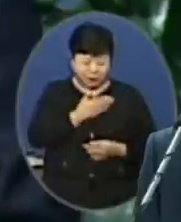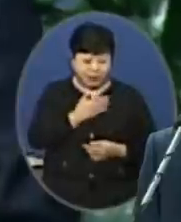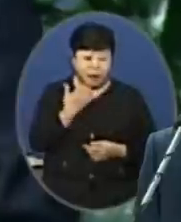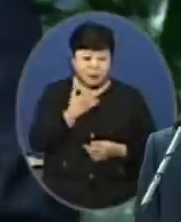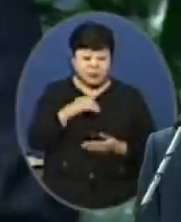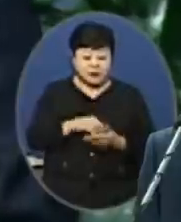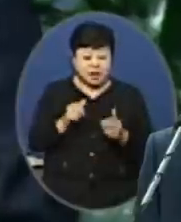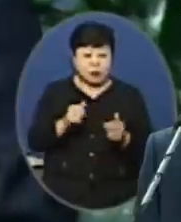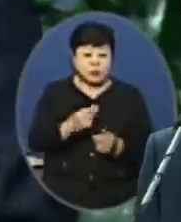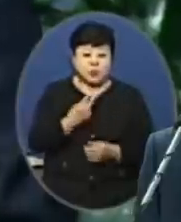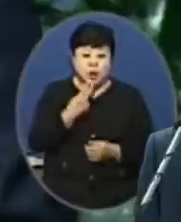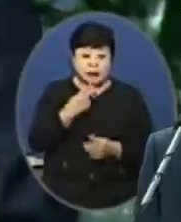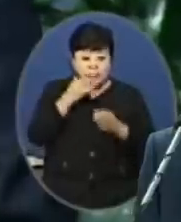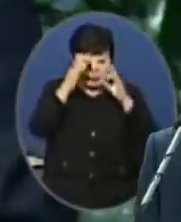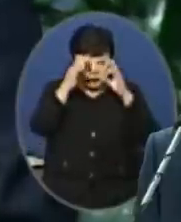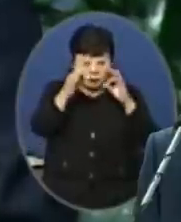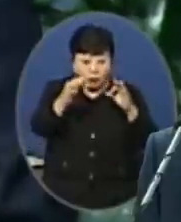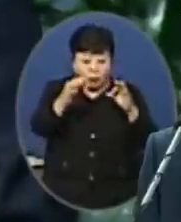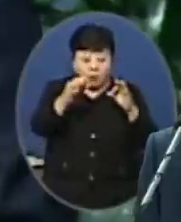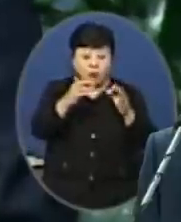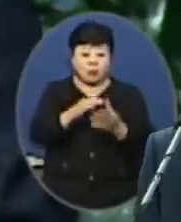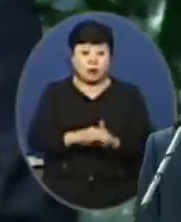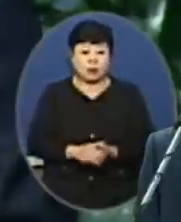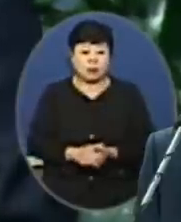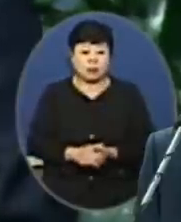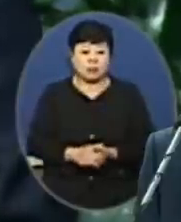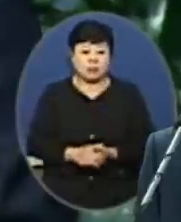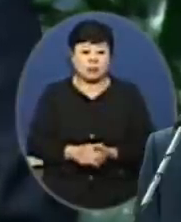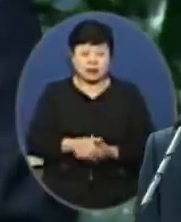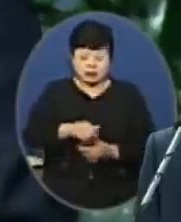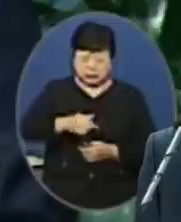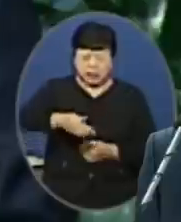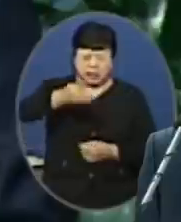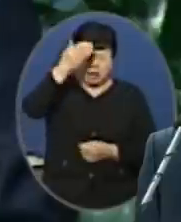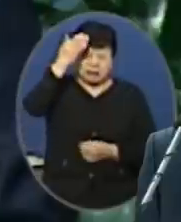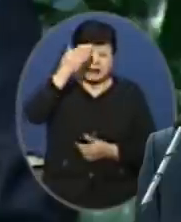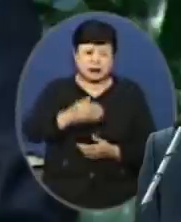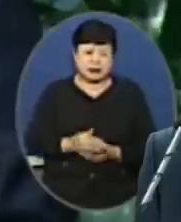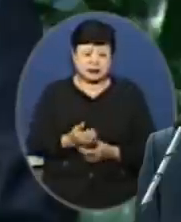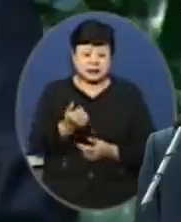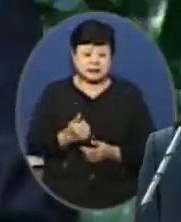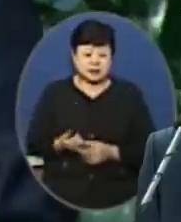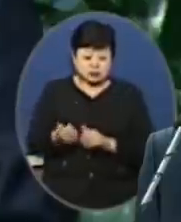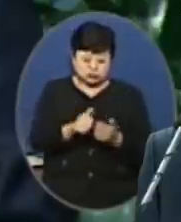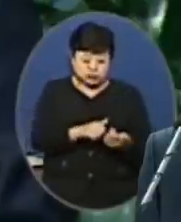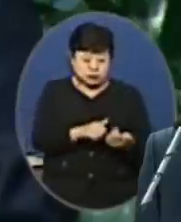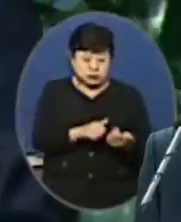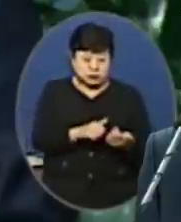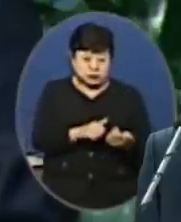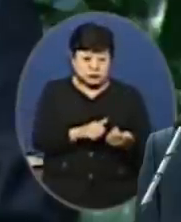베드로와 야고보와 요한이 보니까 수천 년 전에 이미 세상을 떠난